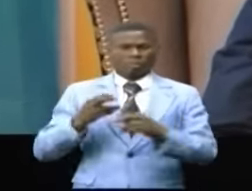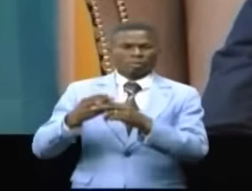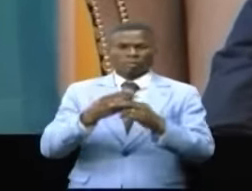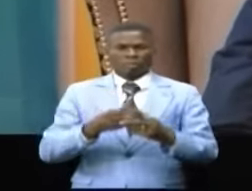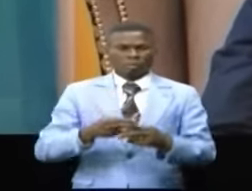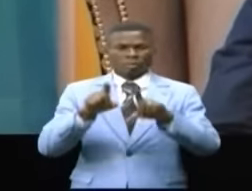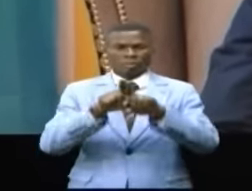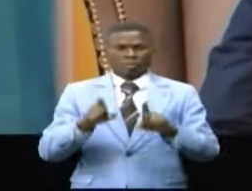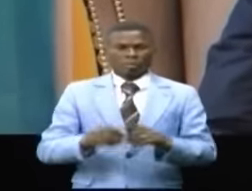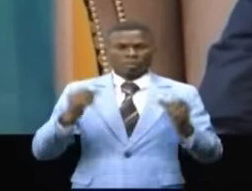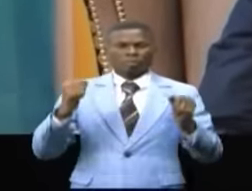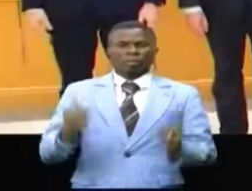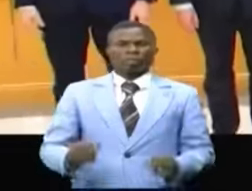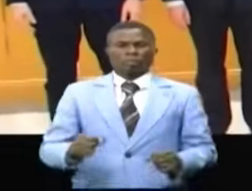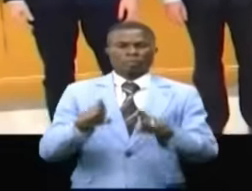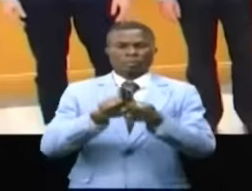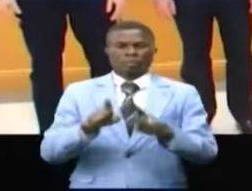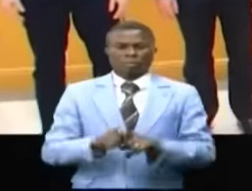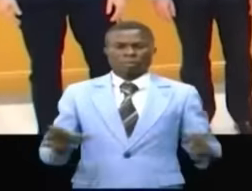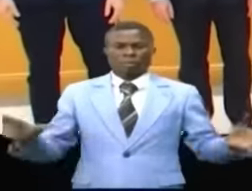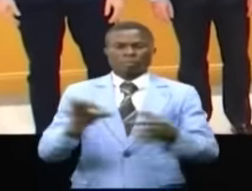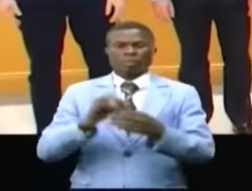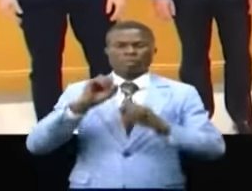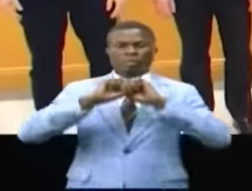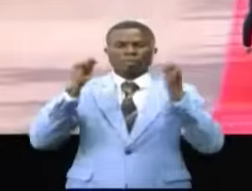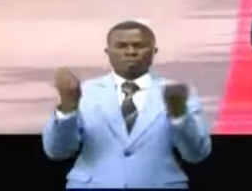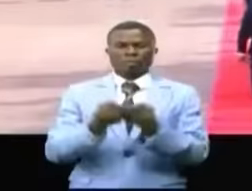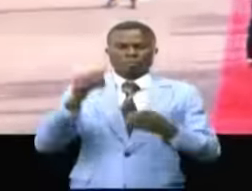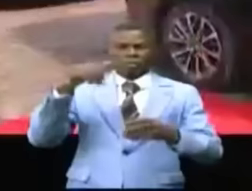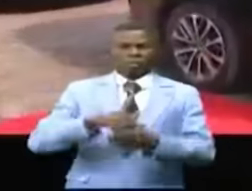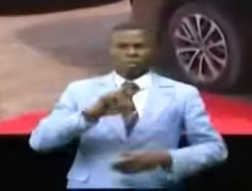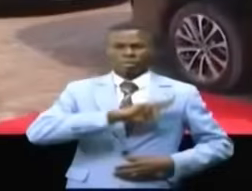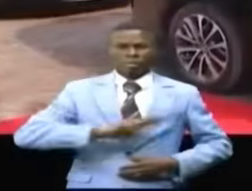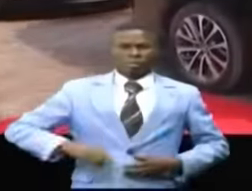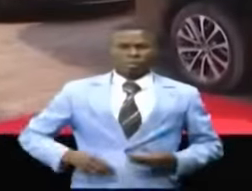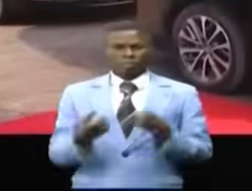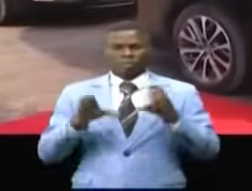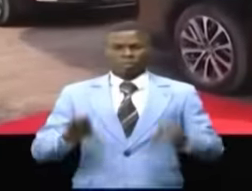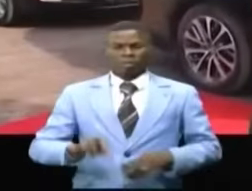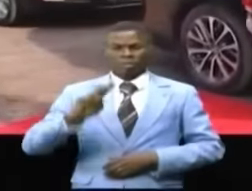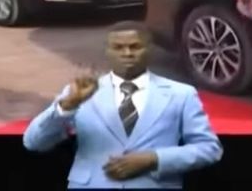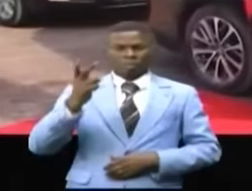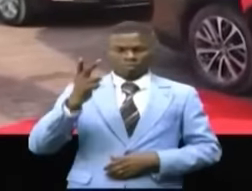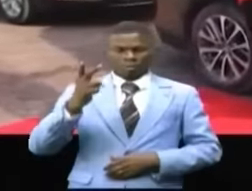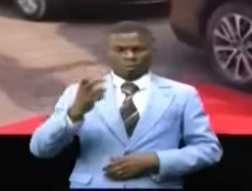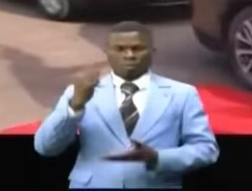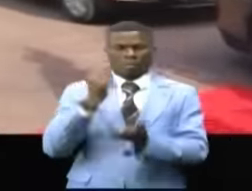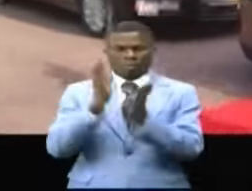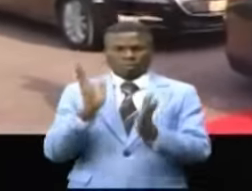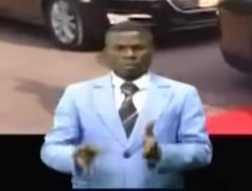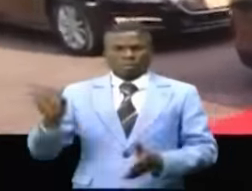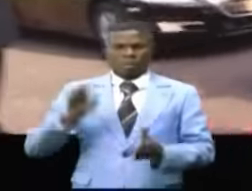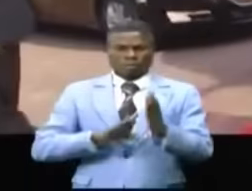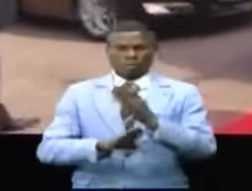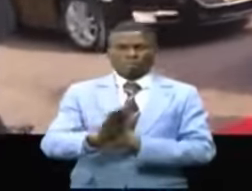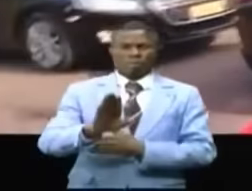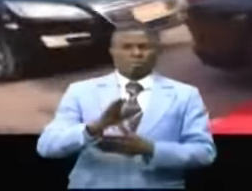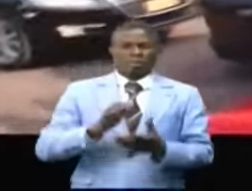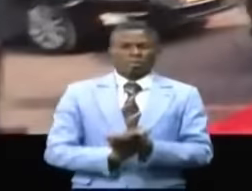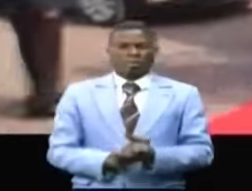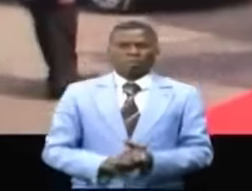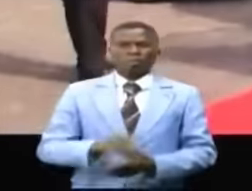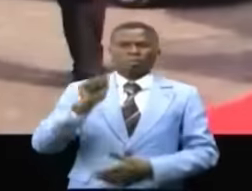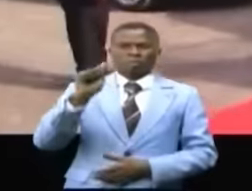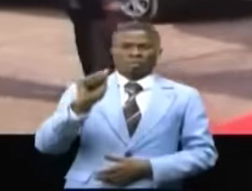sécurité, la stabilité et la cohésion sociale en RDC. Le deuxième à faire son entrée, c'est Mongobaye